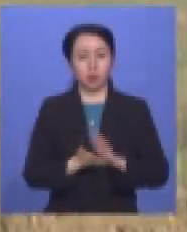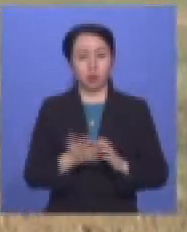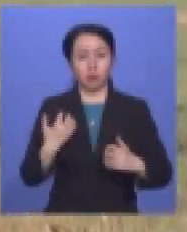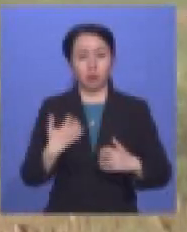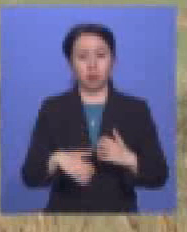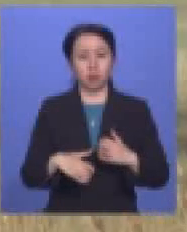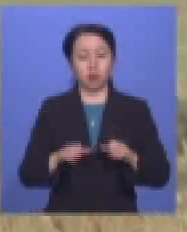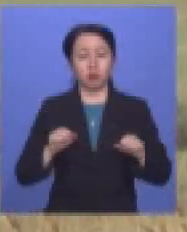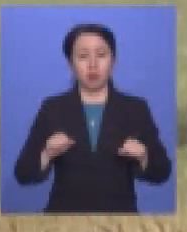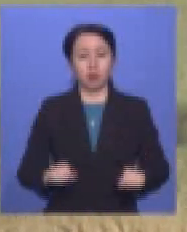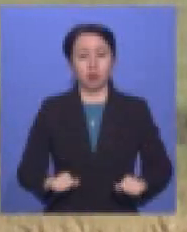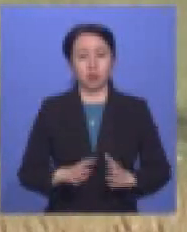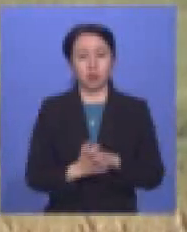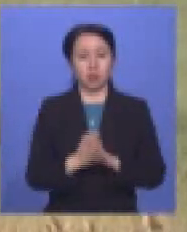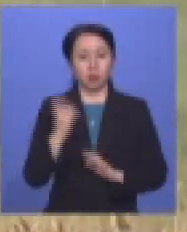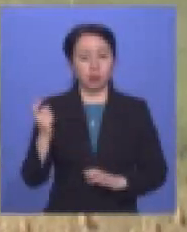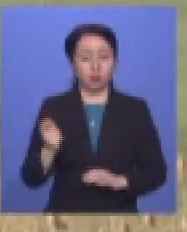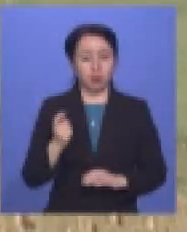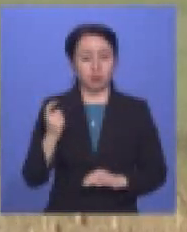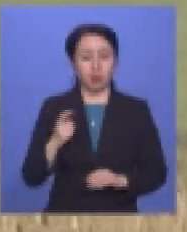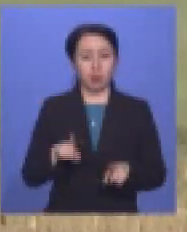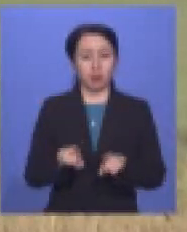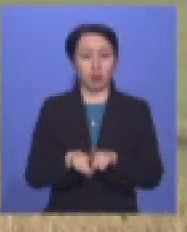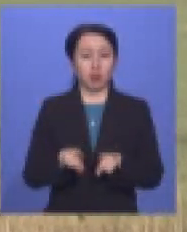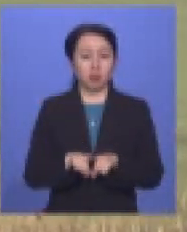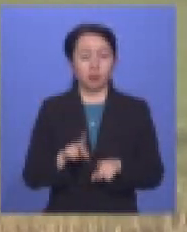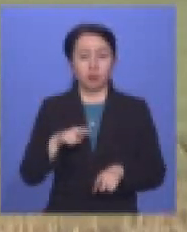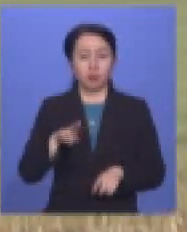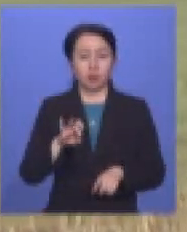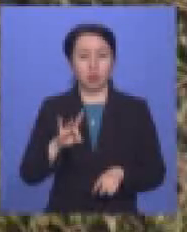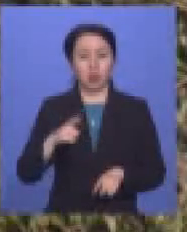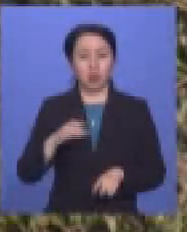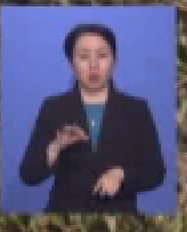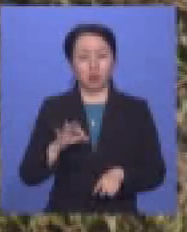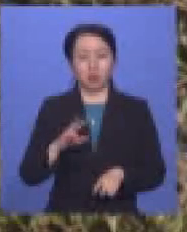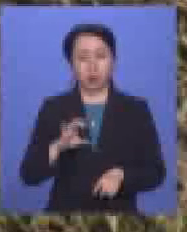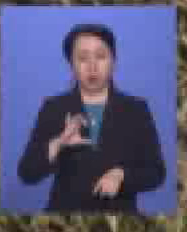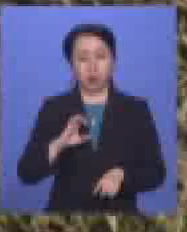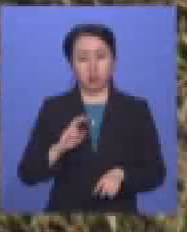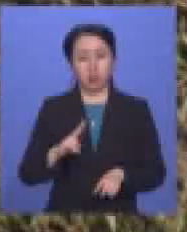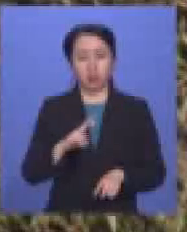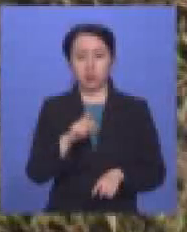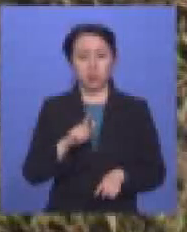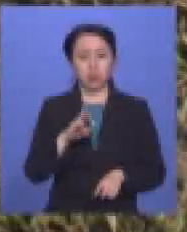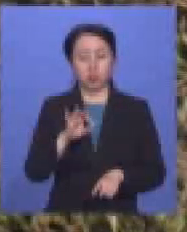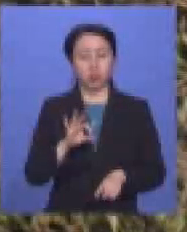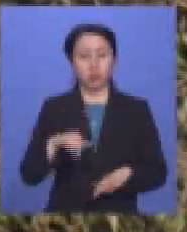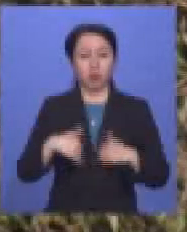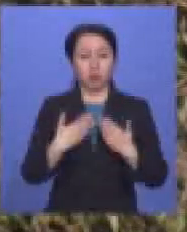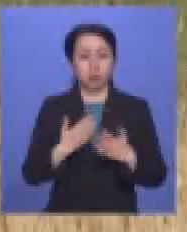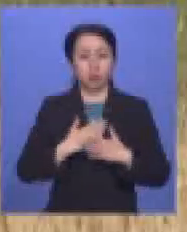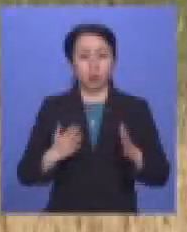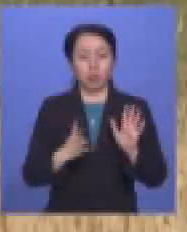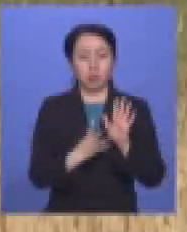между местными властями и сельхозтоваропроизводителями. Так, товарищество Дайындык, Агро, Баяндык, СК, Зенченко и К предоставили